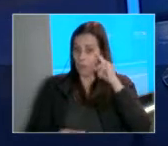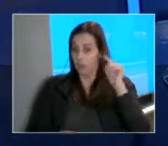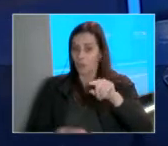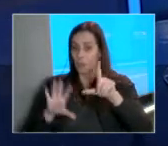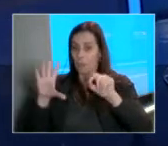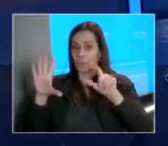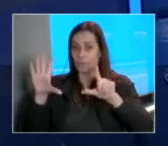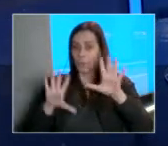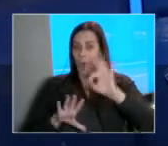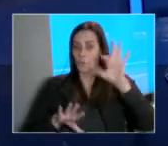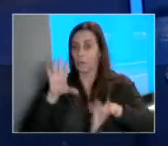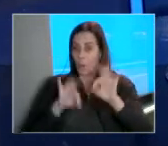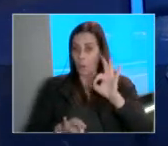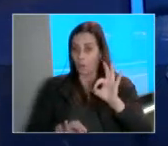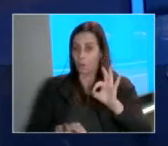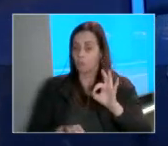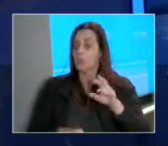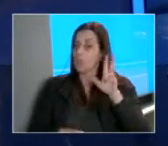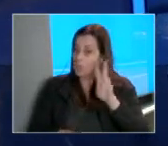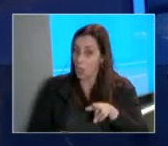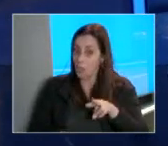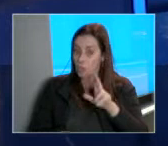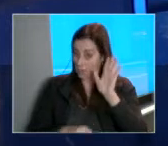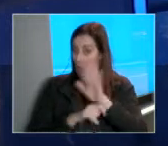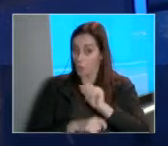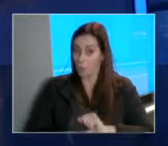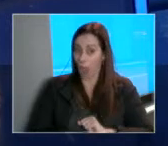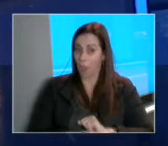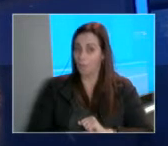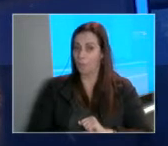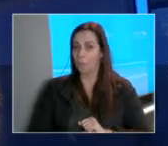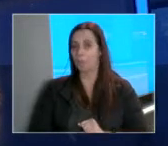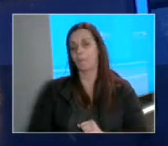הגיעו ל-70-75%. יש, תהיה לזה השפעה?